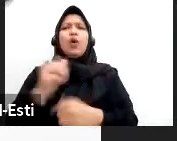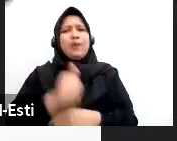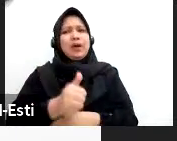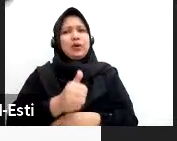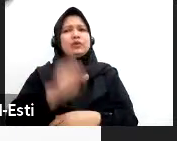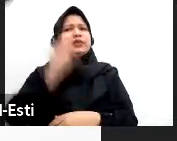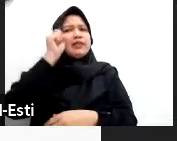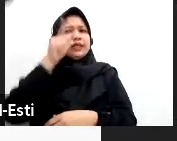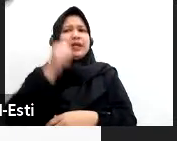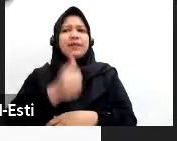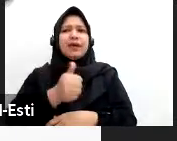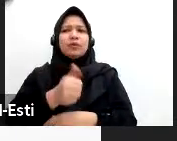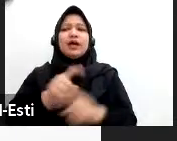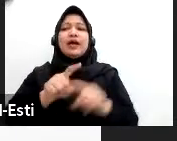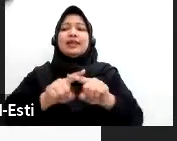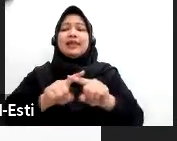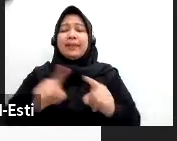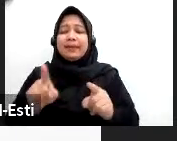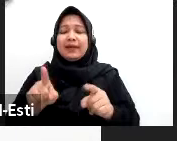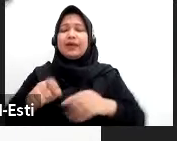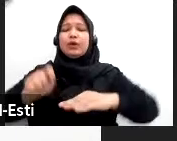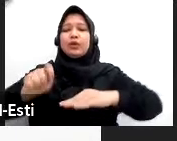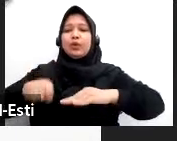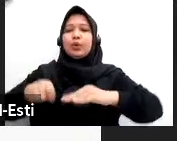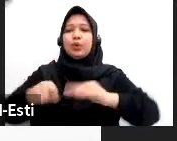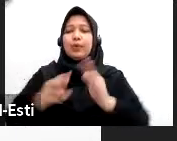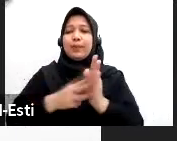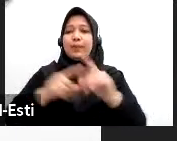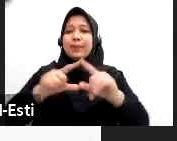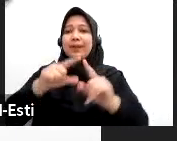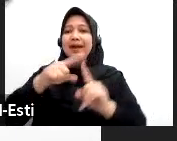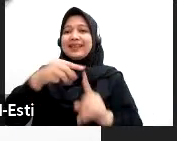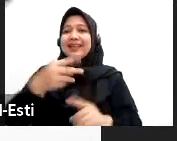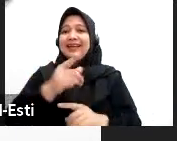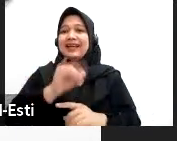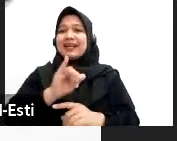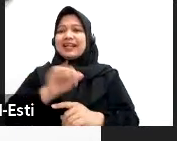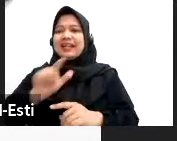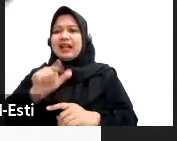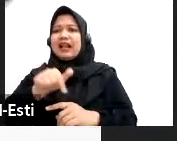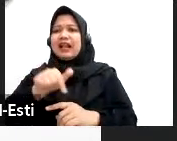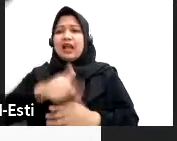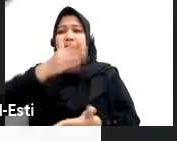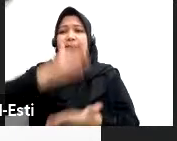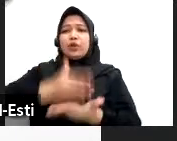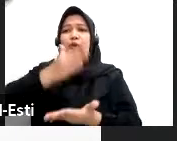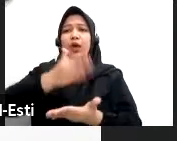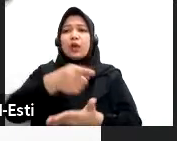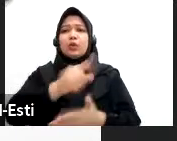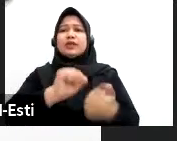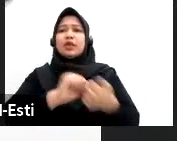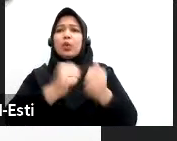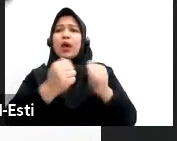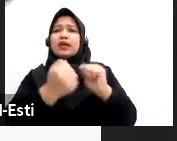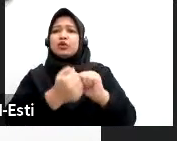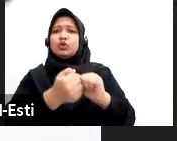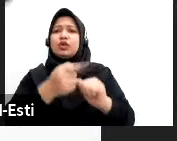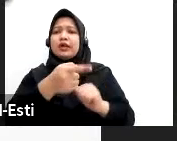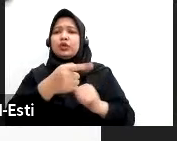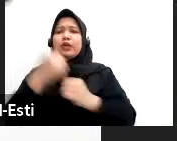materiil nya ini yang menetapkan membawa sengketa itu menjadi kewenangan tidak lembaga itu pun tidak diketahui